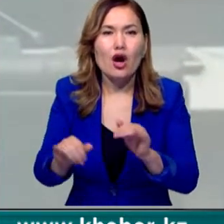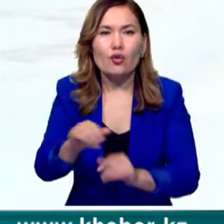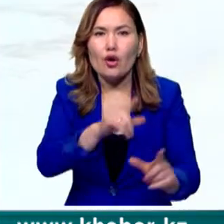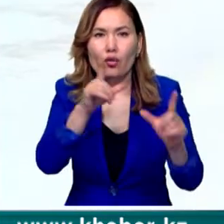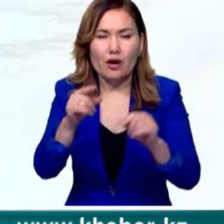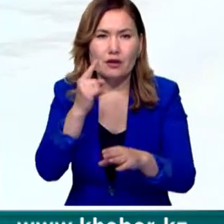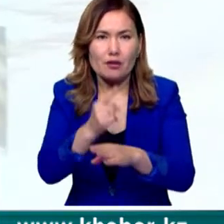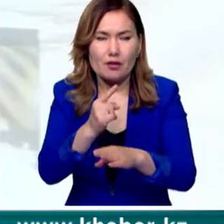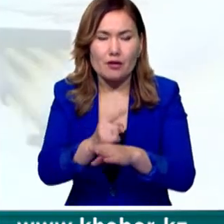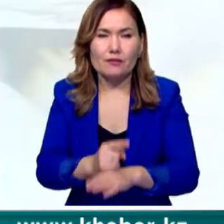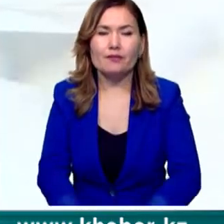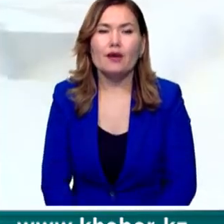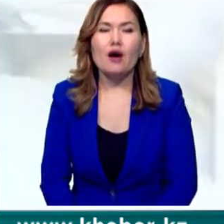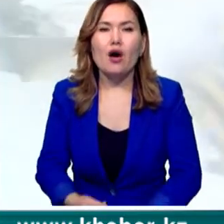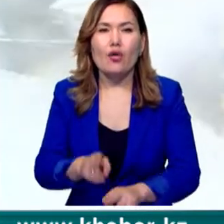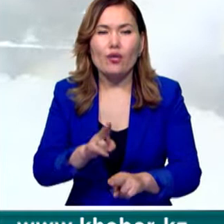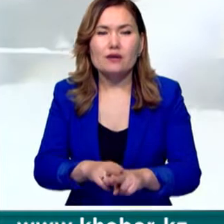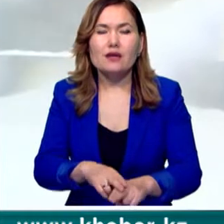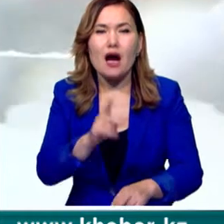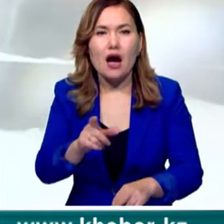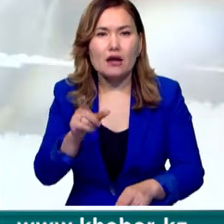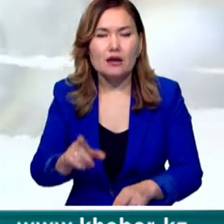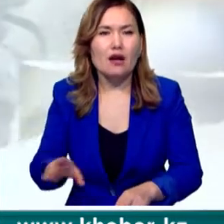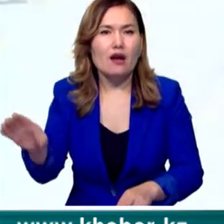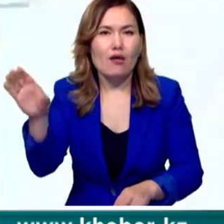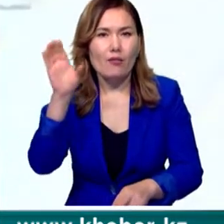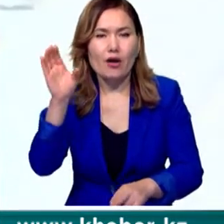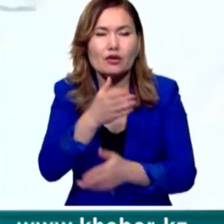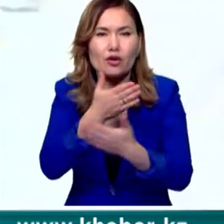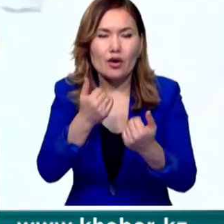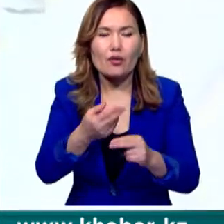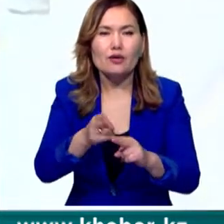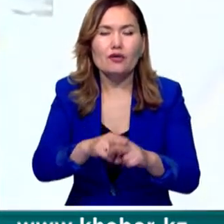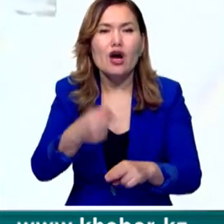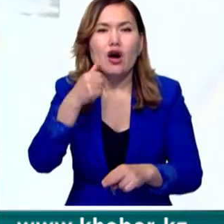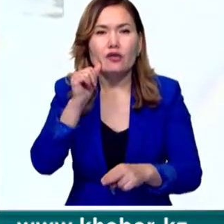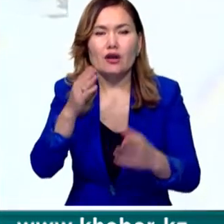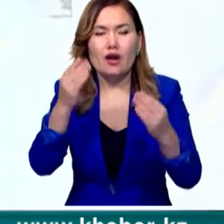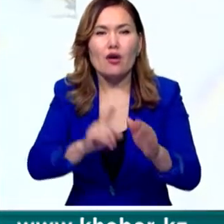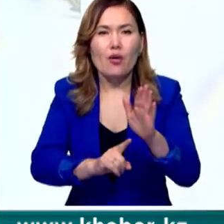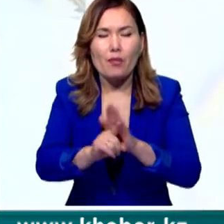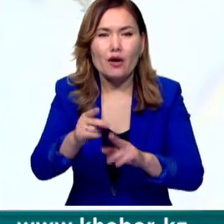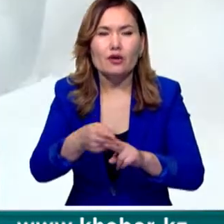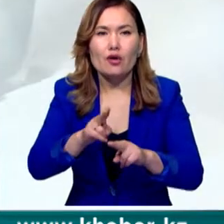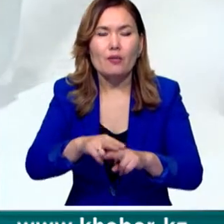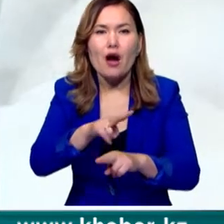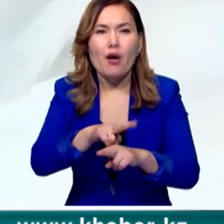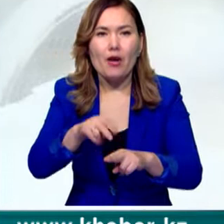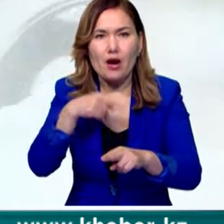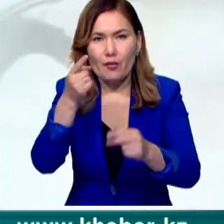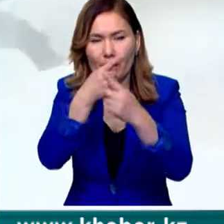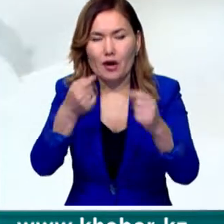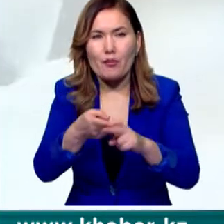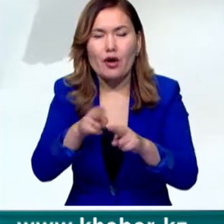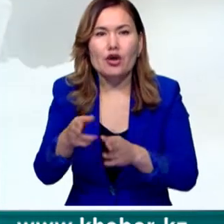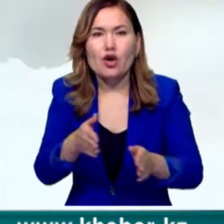сұраймыз. Десе де оған құлақ асушылар әдеттегідей аз сияқты. Өткен тәулікте Ішкі істер министрлігі және жол қызметкерлерімен